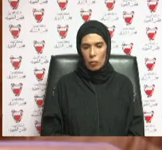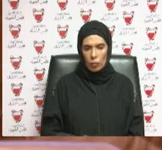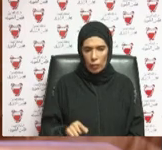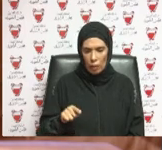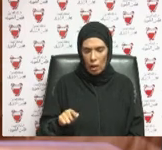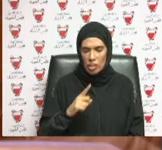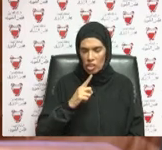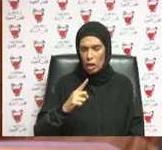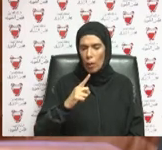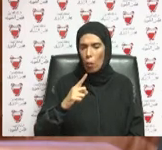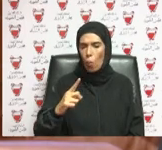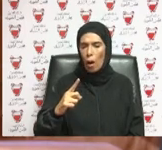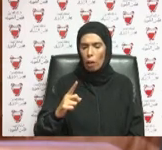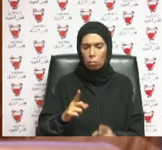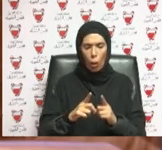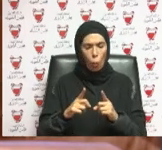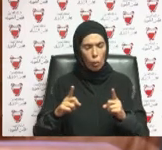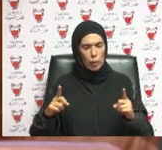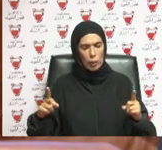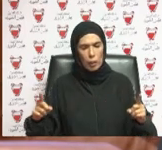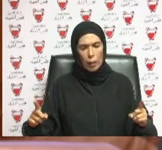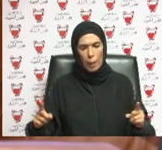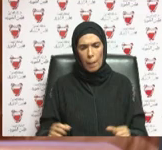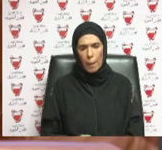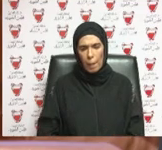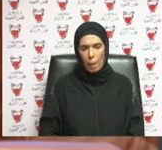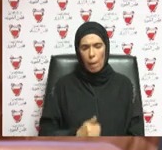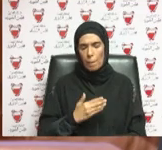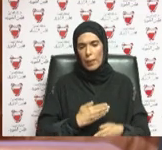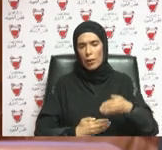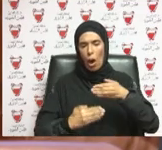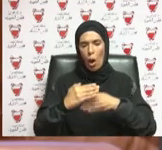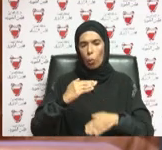العقود عقود إنماء وبناء،